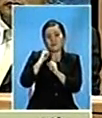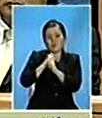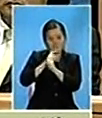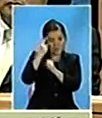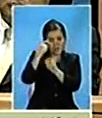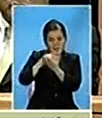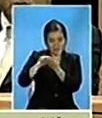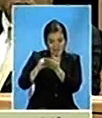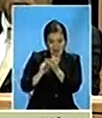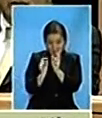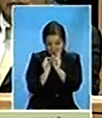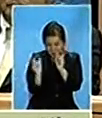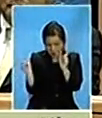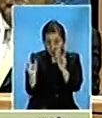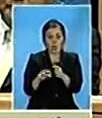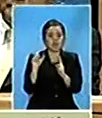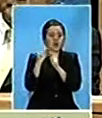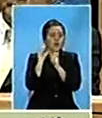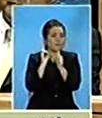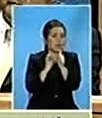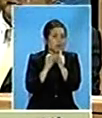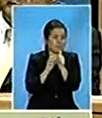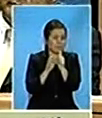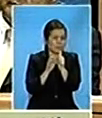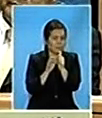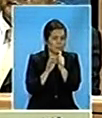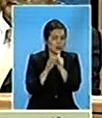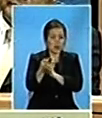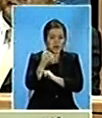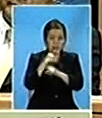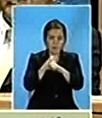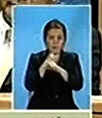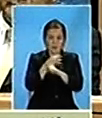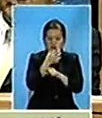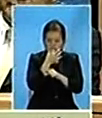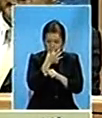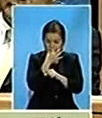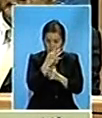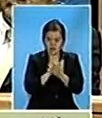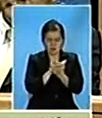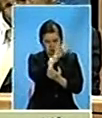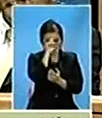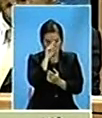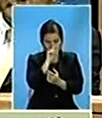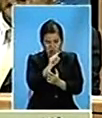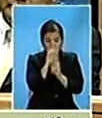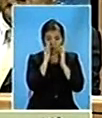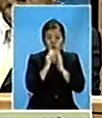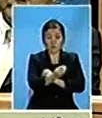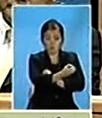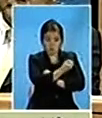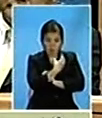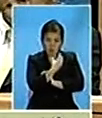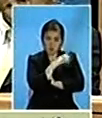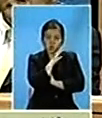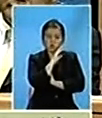าท่านไปเขียนว่าเรื่องของการแนะนำเมื่อประกอบวิชาชีพเพราะฉะนั้นมันก็มีประเด็นที่คนบอกว่าถ้า